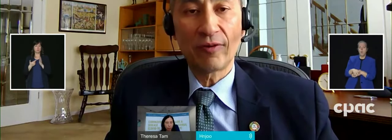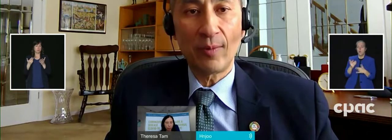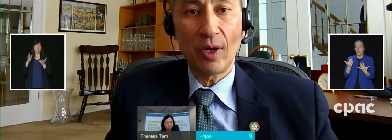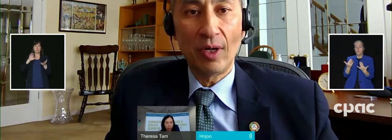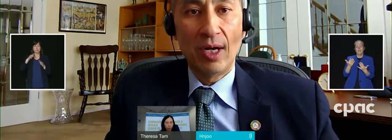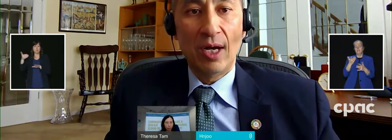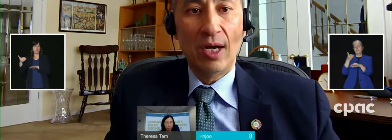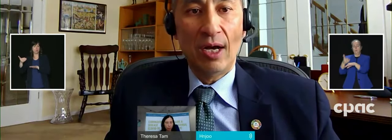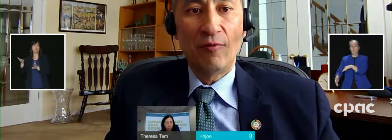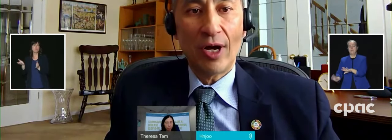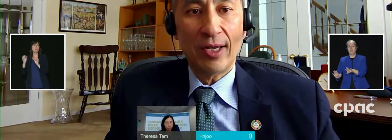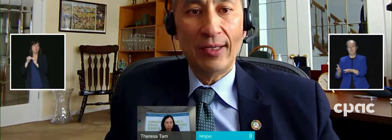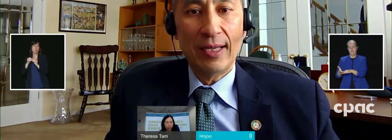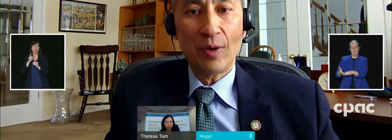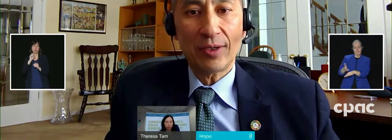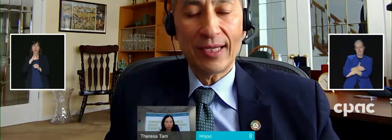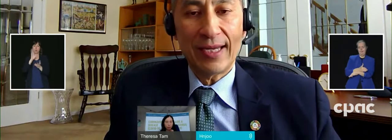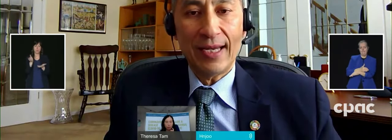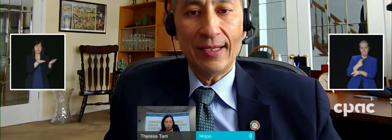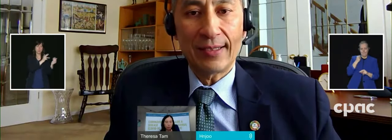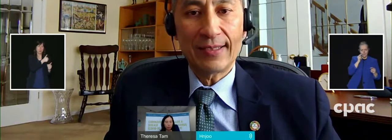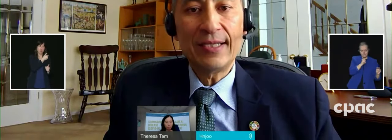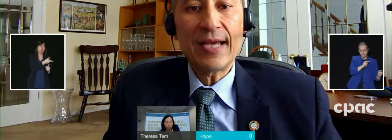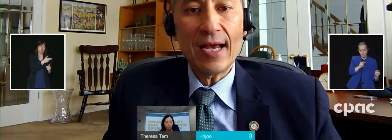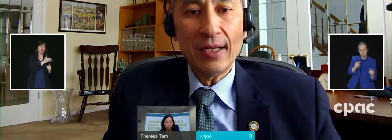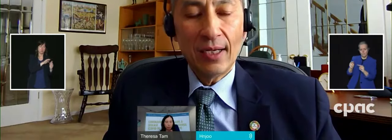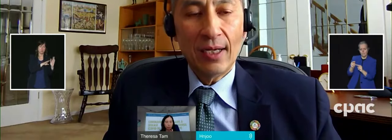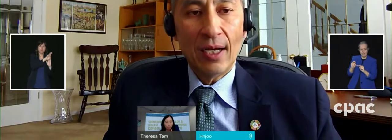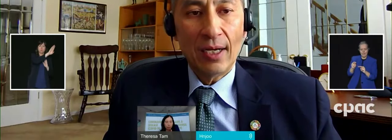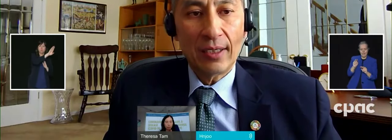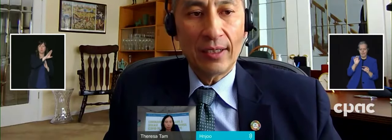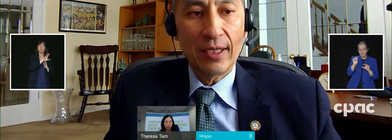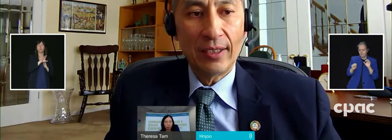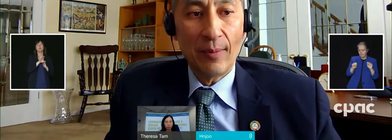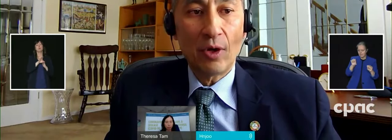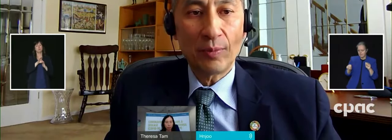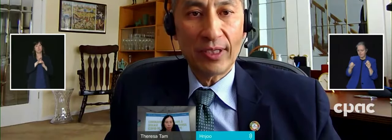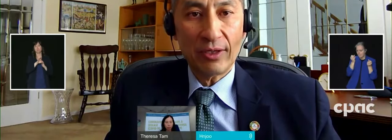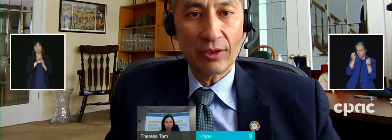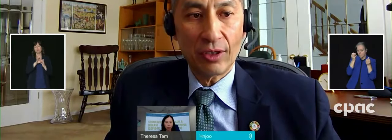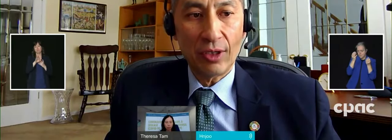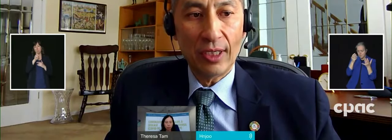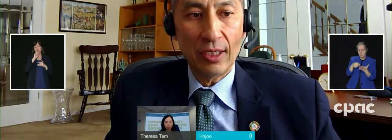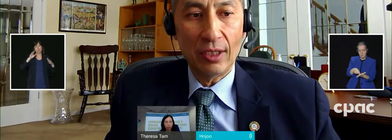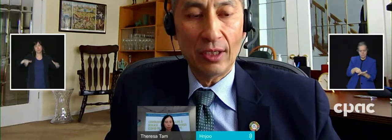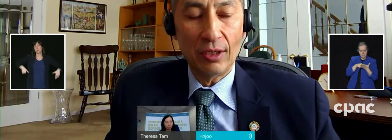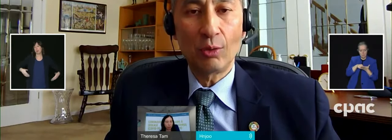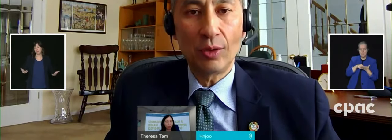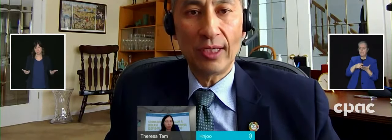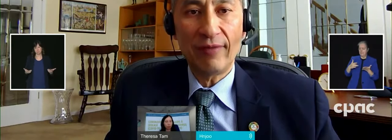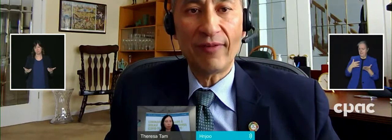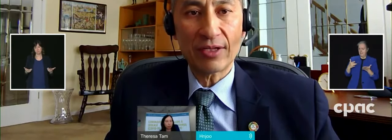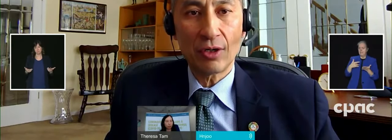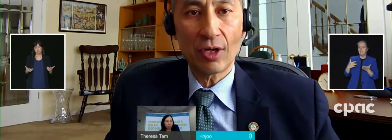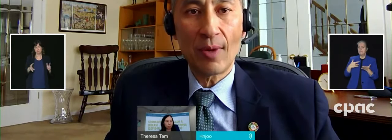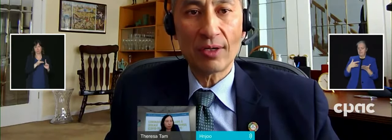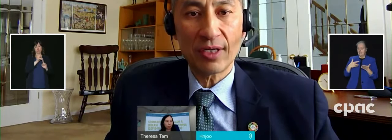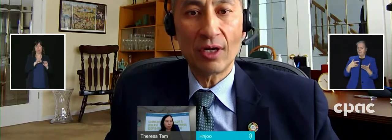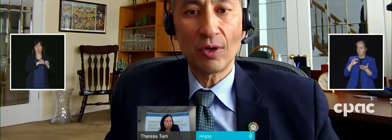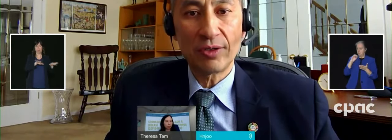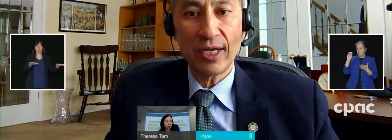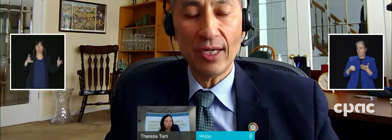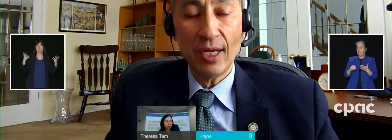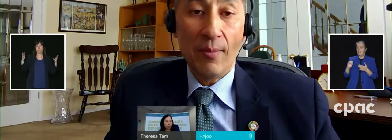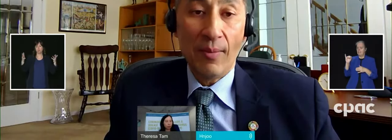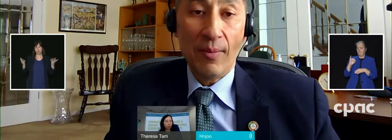Il faut vraiment avoir n'importe quel signal qui démontre peut-être que le taux d'infection commence